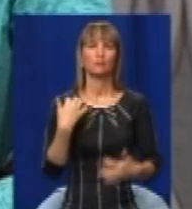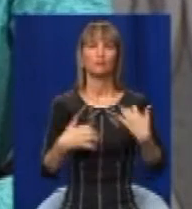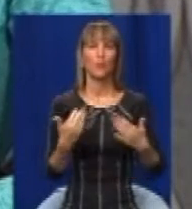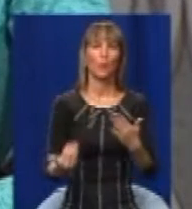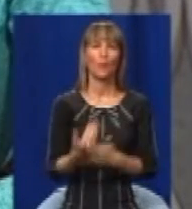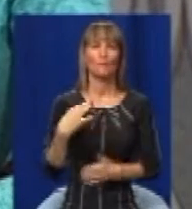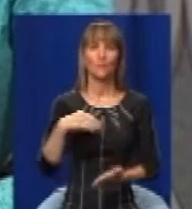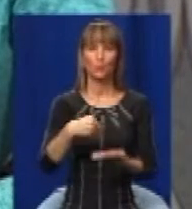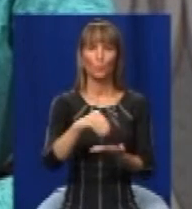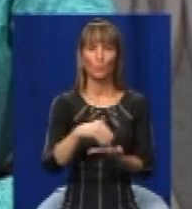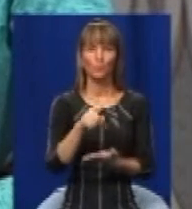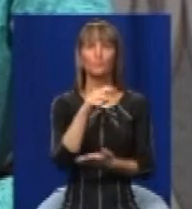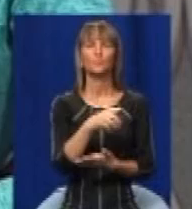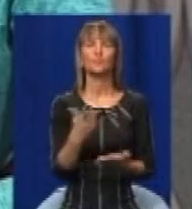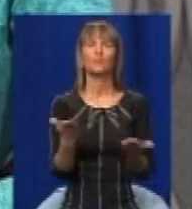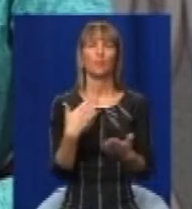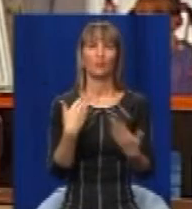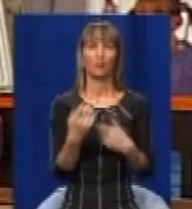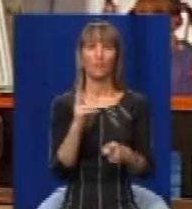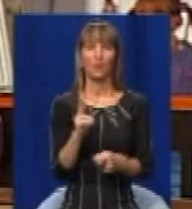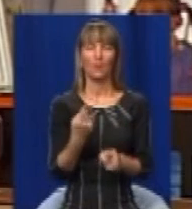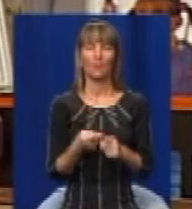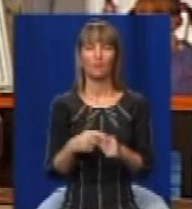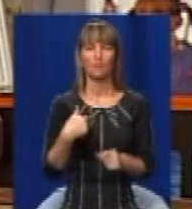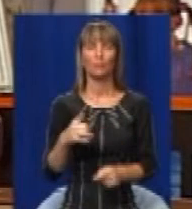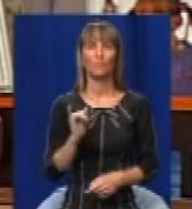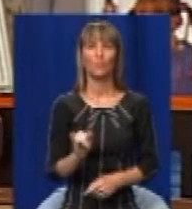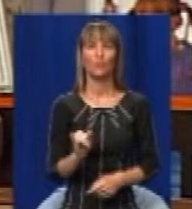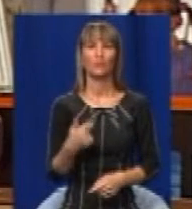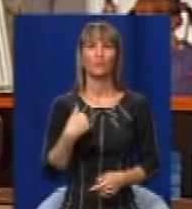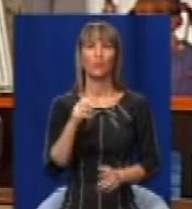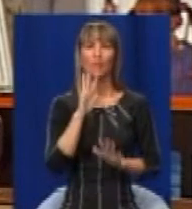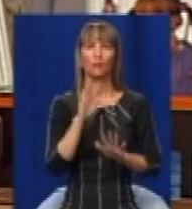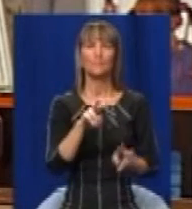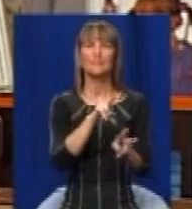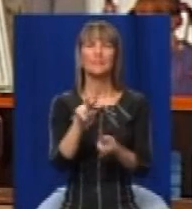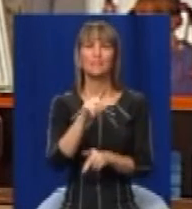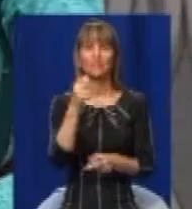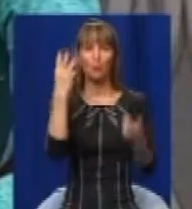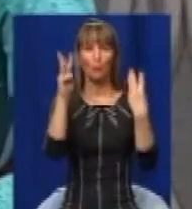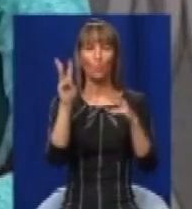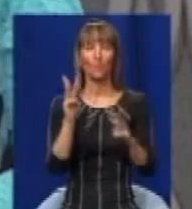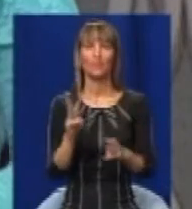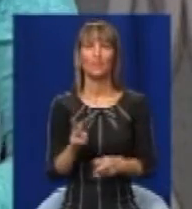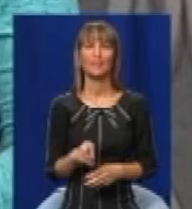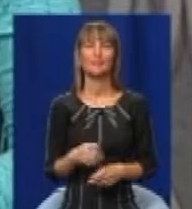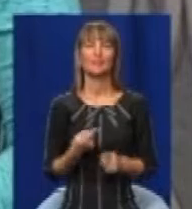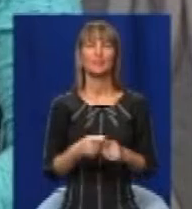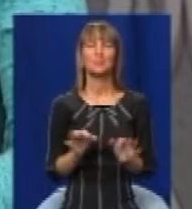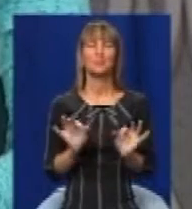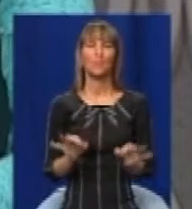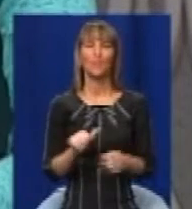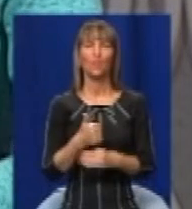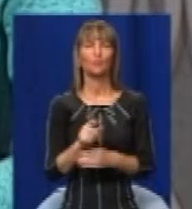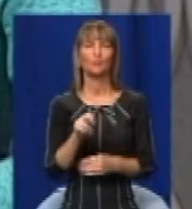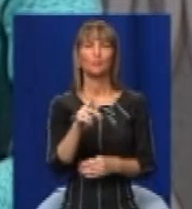вони купуються. Ти до такого як відносишся? Плохо. Я не люблю слідити за модою. Це цілком правильно. Головне, щоб